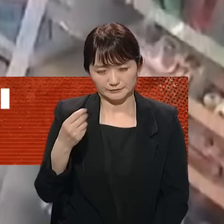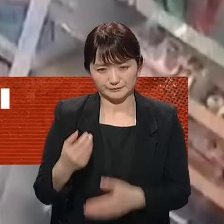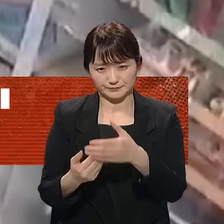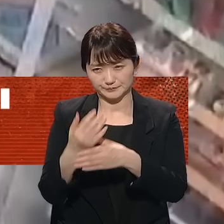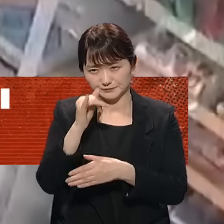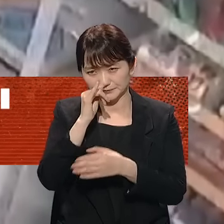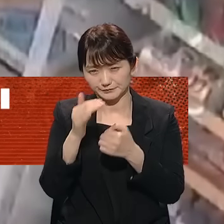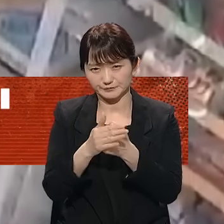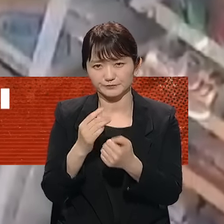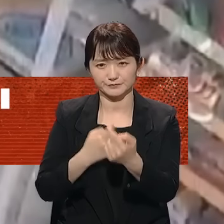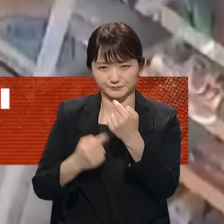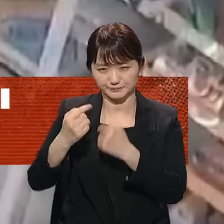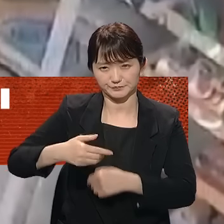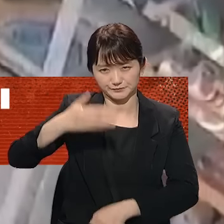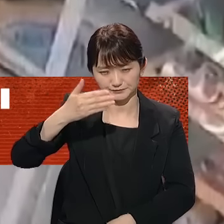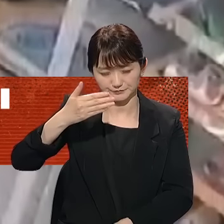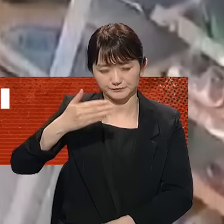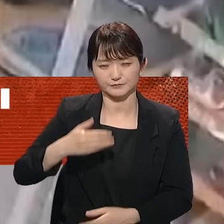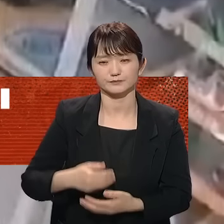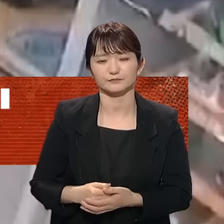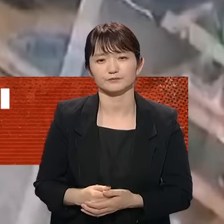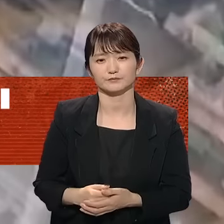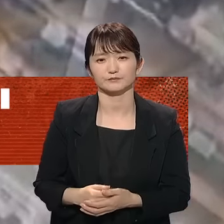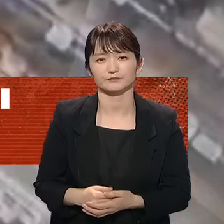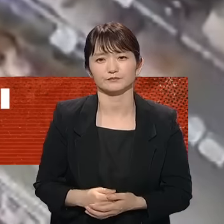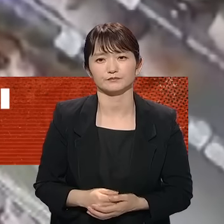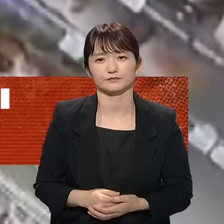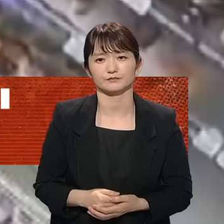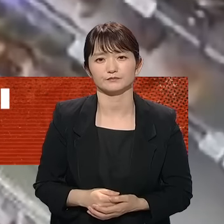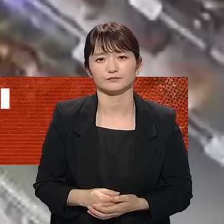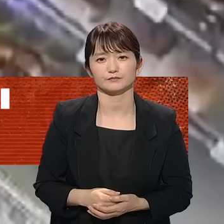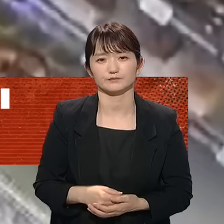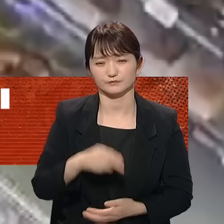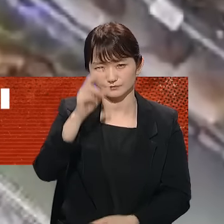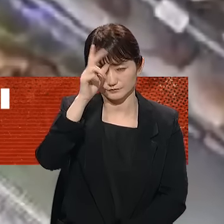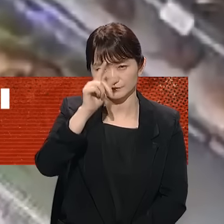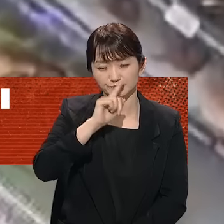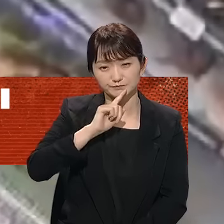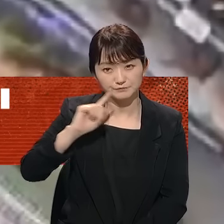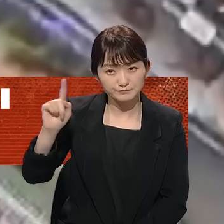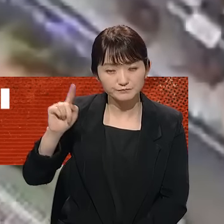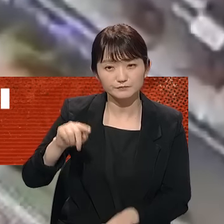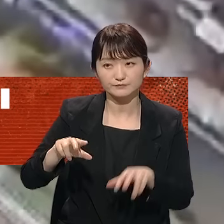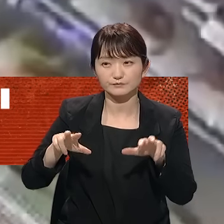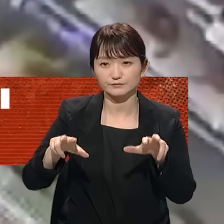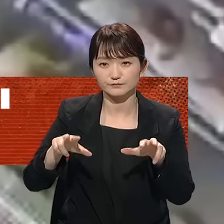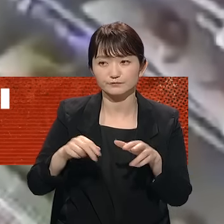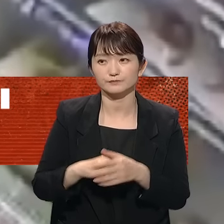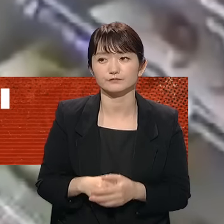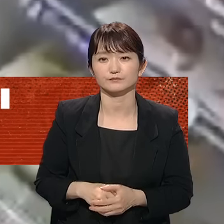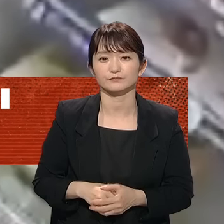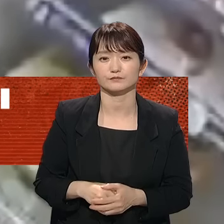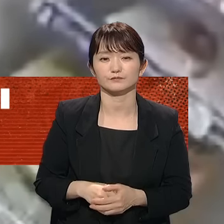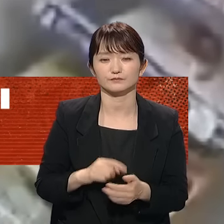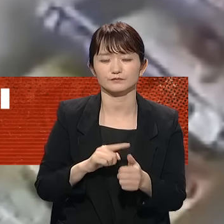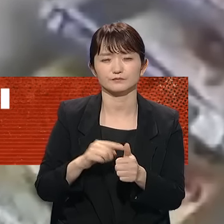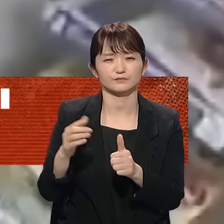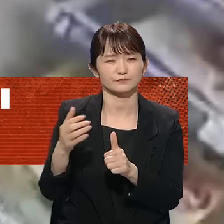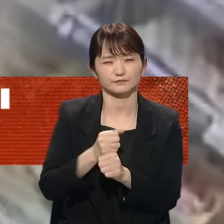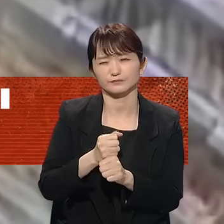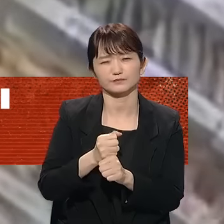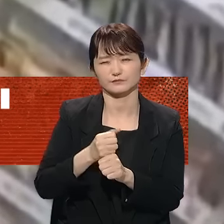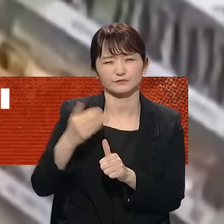이 제보 영상을 갖다 올려줬다라고 하는데 경찰이 바로 신고를 하긴 했는데 아직 뭐 이렇게 건거는 되지 않았다라고